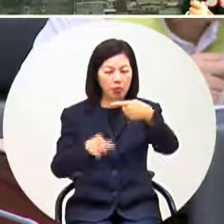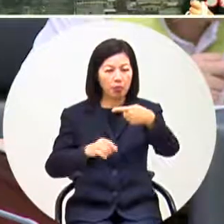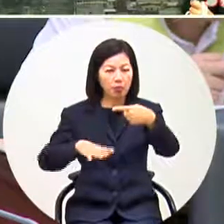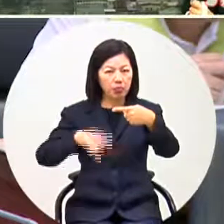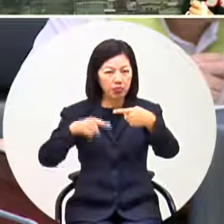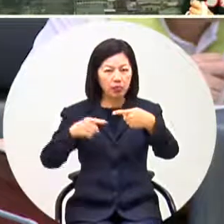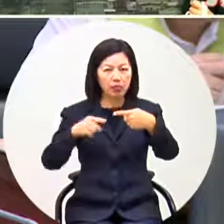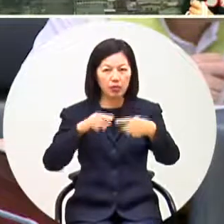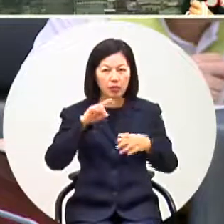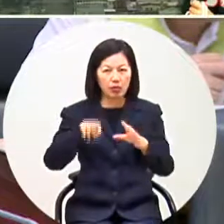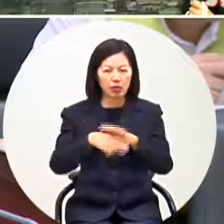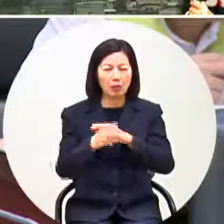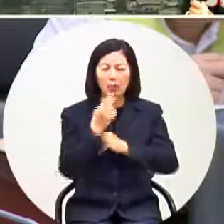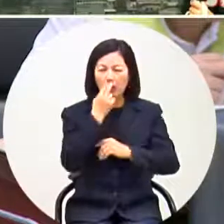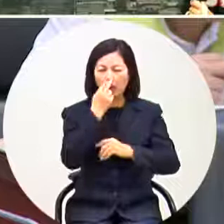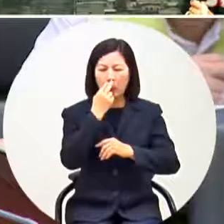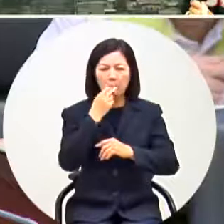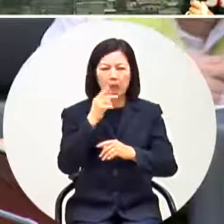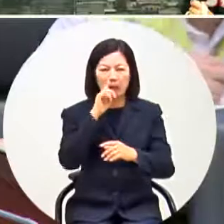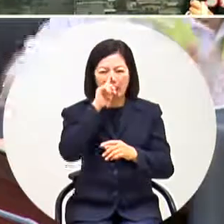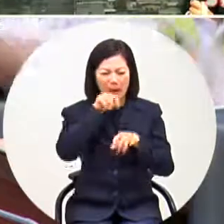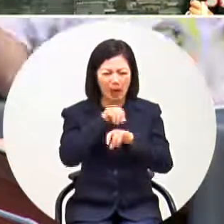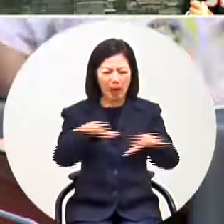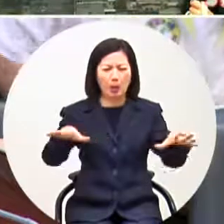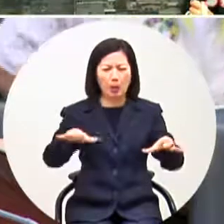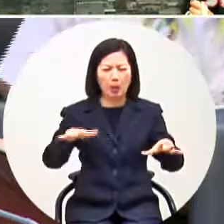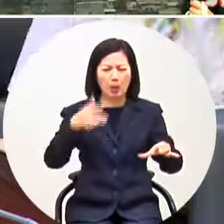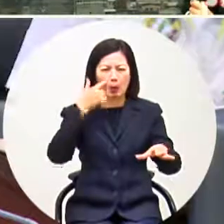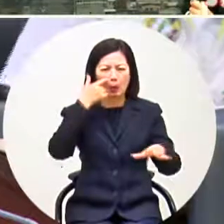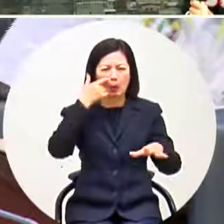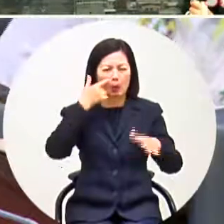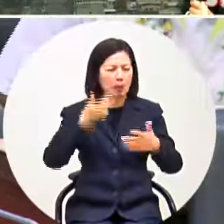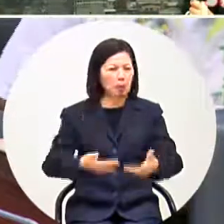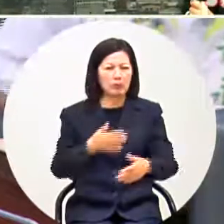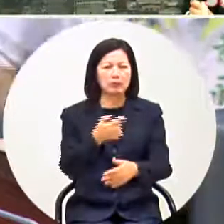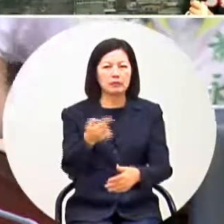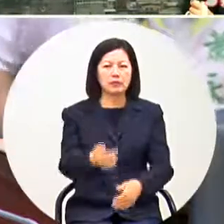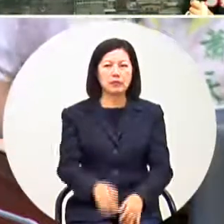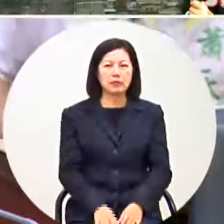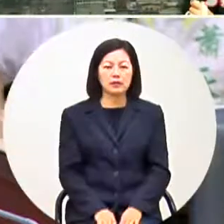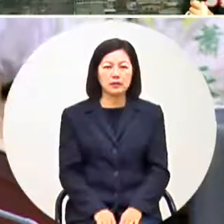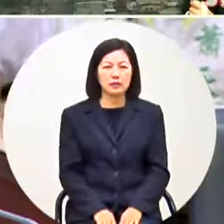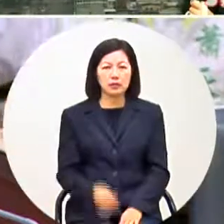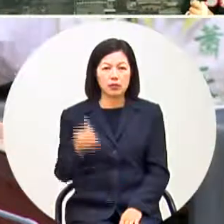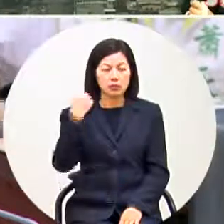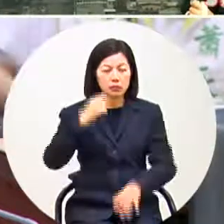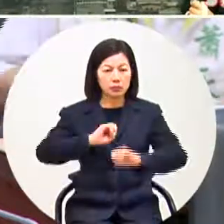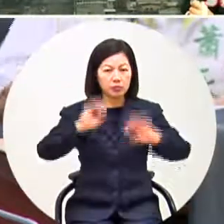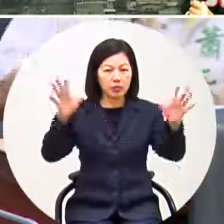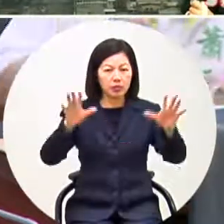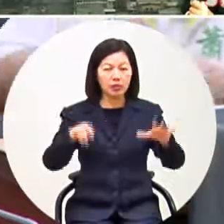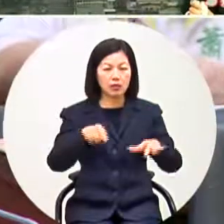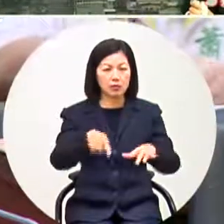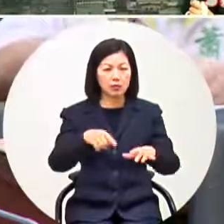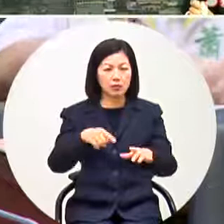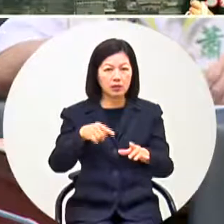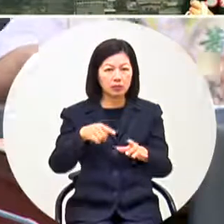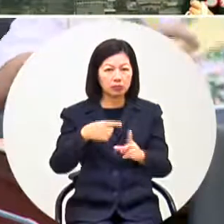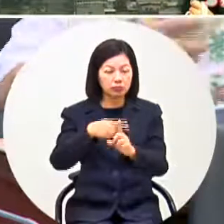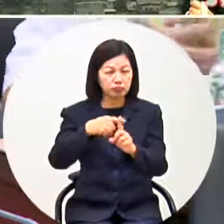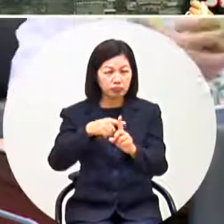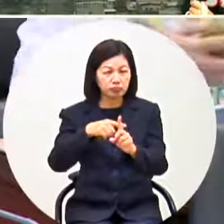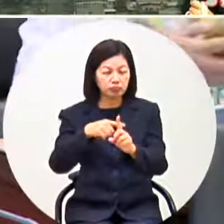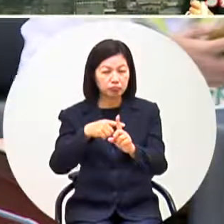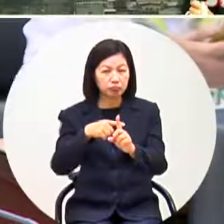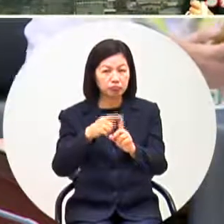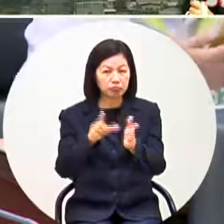哈，所以我们市长在昨天有公布一个空屋严重的时段哈，就是空气